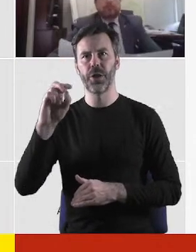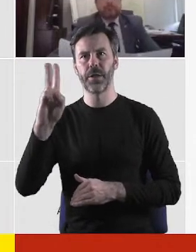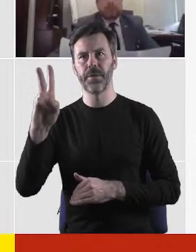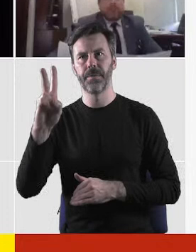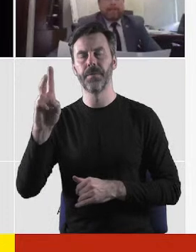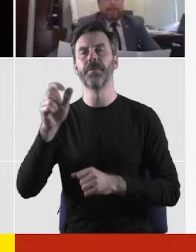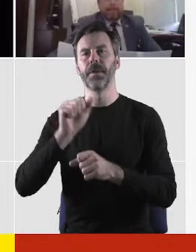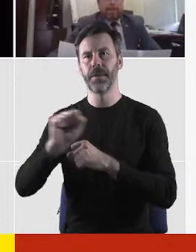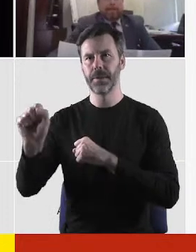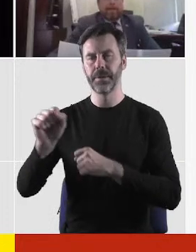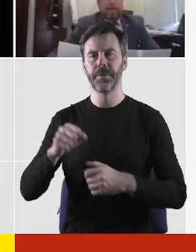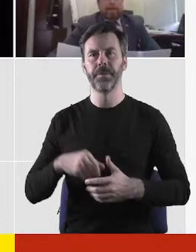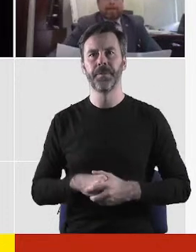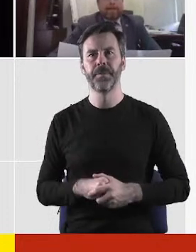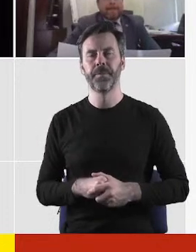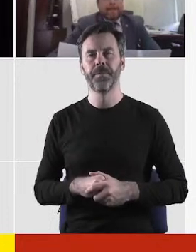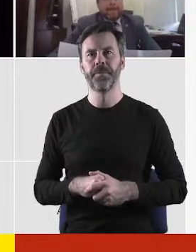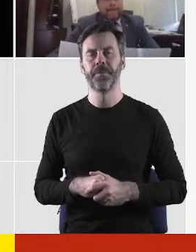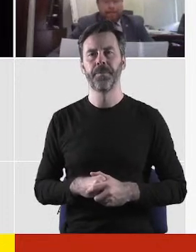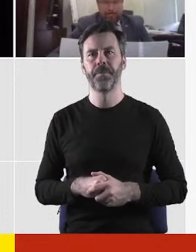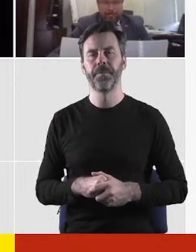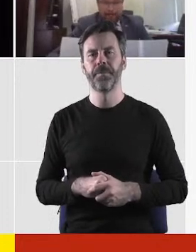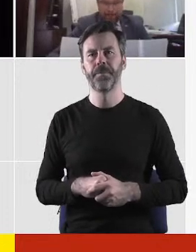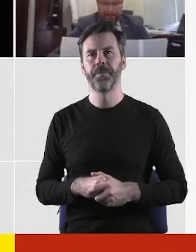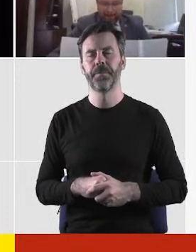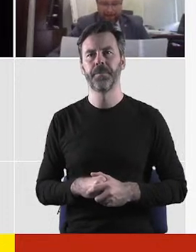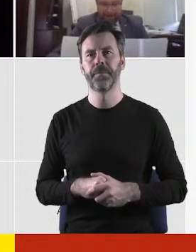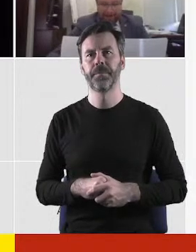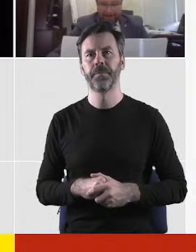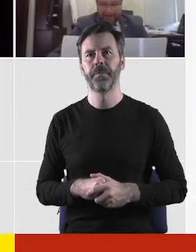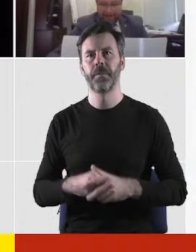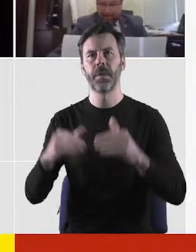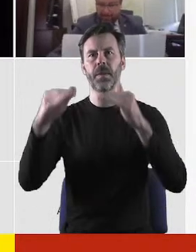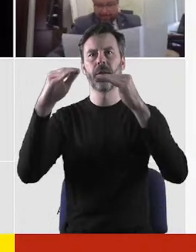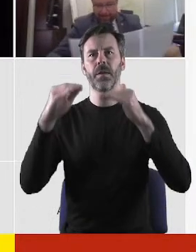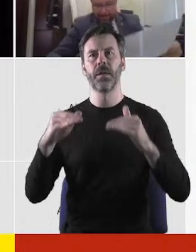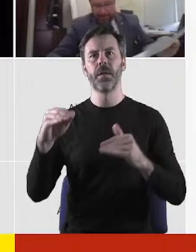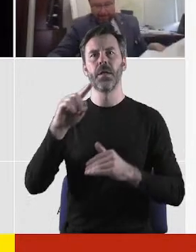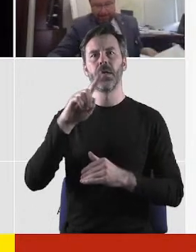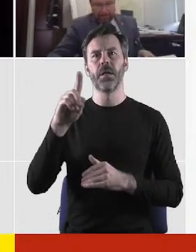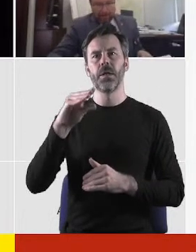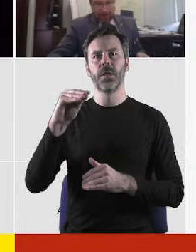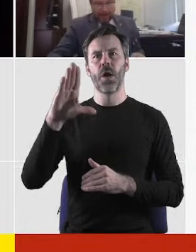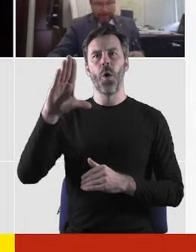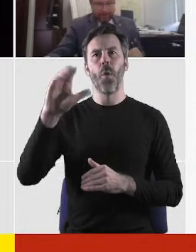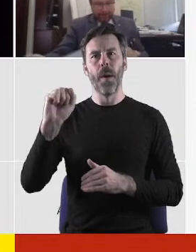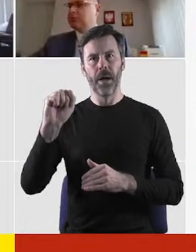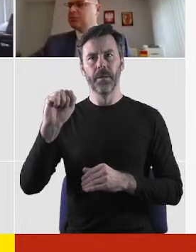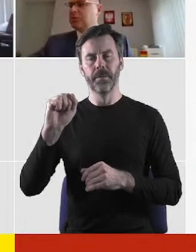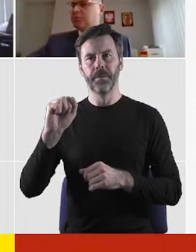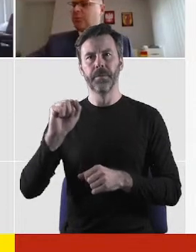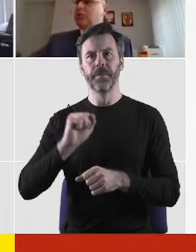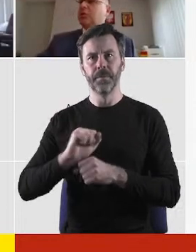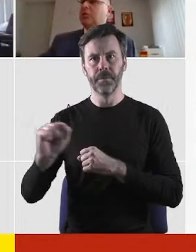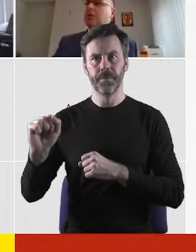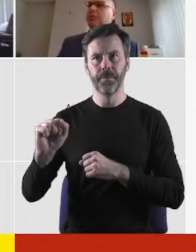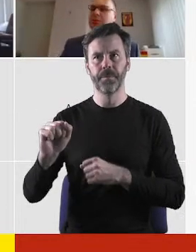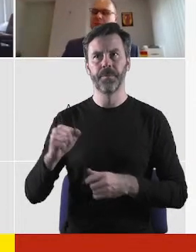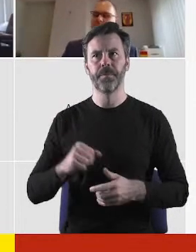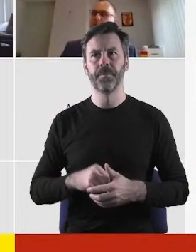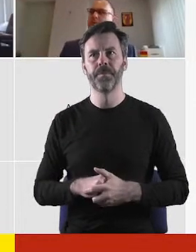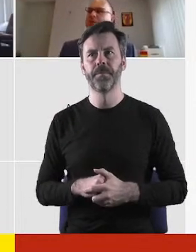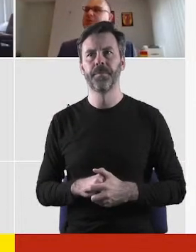jestem obecna. Dzień dobry. Pan marszałek Zbigniew Zięba. Dzień dobry, pozdrowienia dla